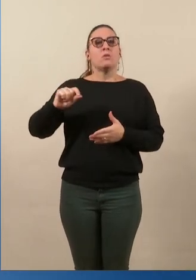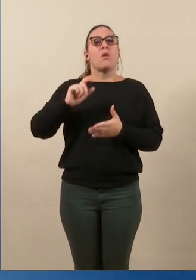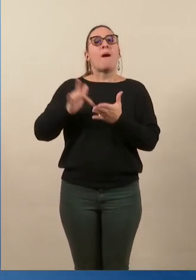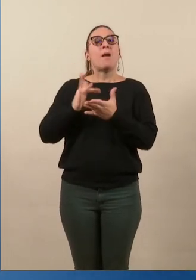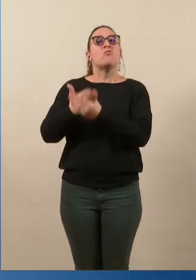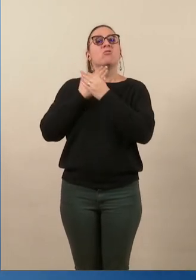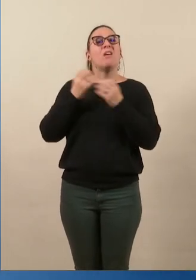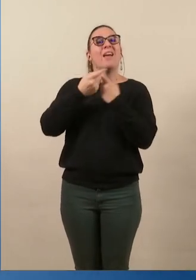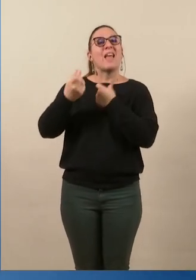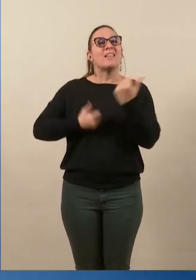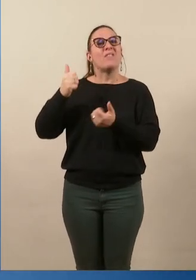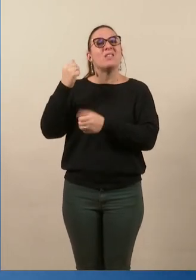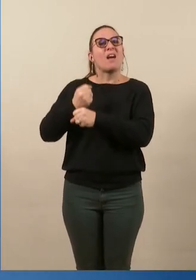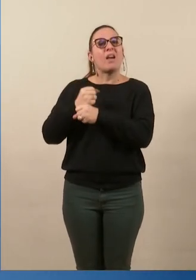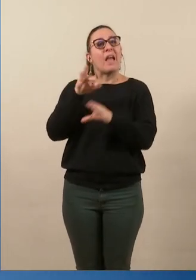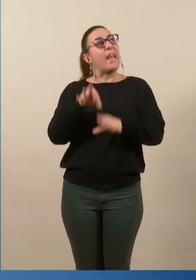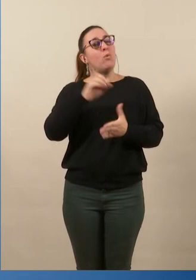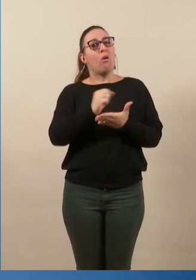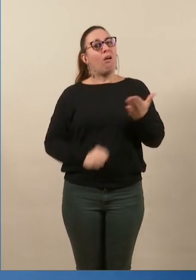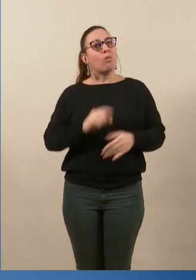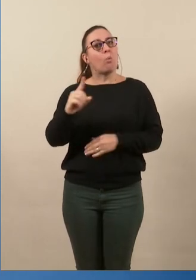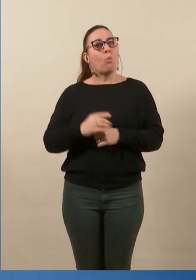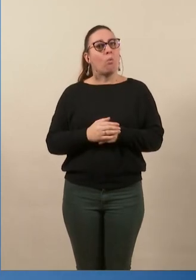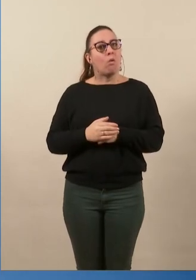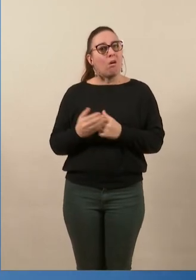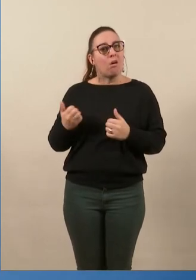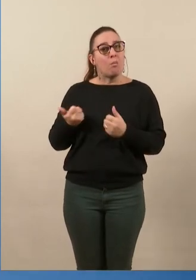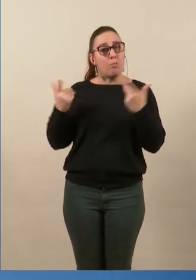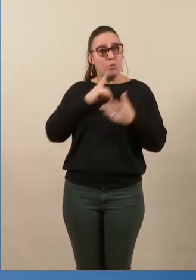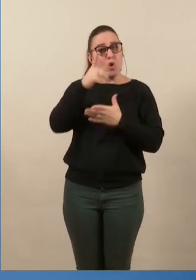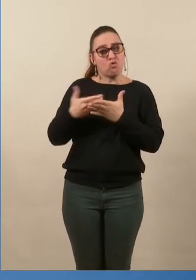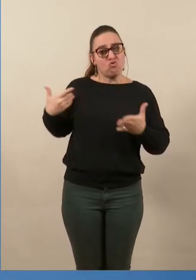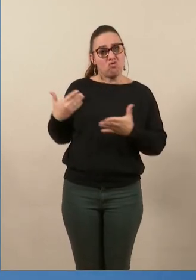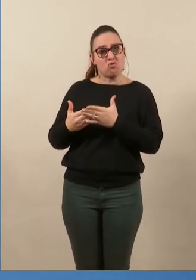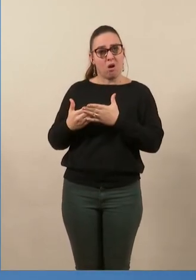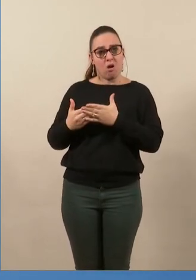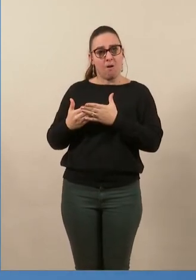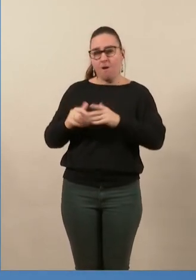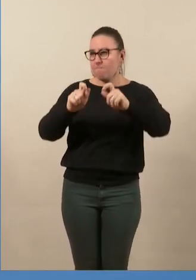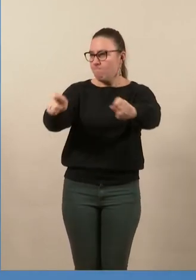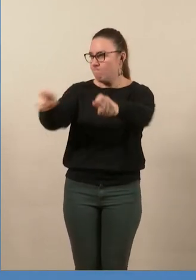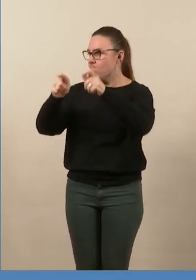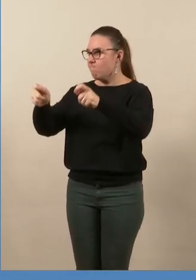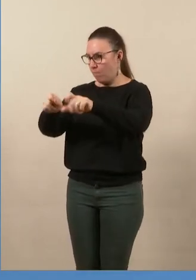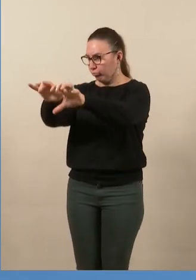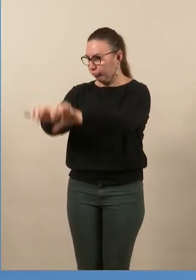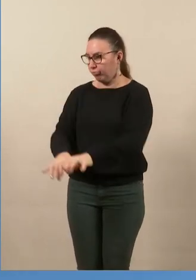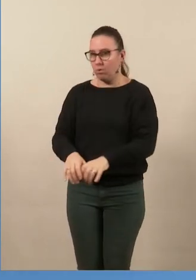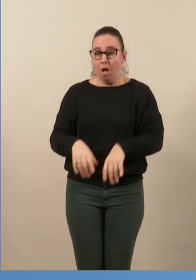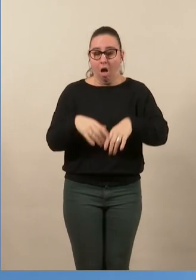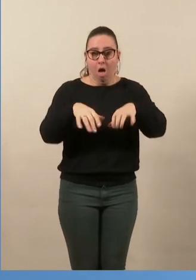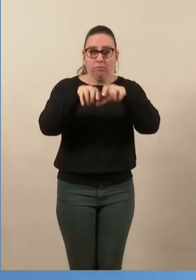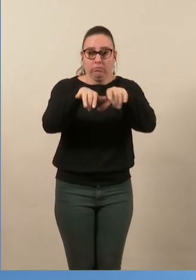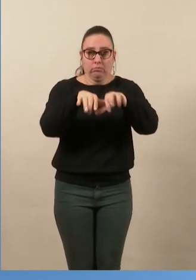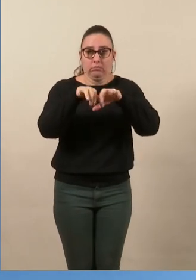travaillent puis que c'est pas les élus qui les rédigent donc pendant des jours on a mobilisé des des salariés de la fonction